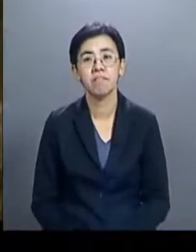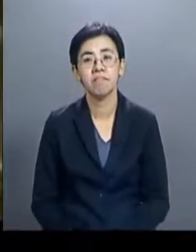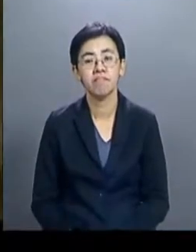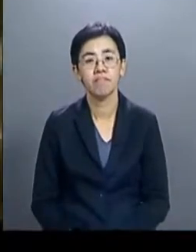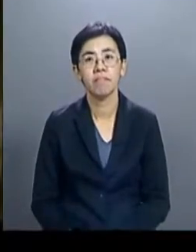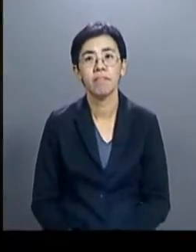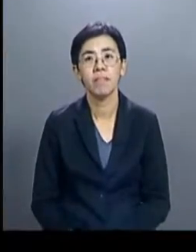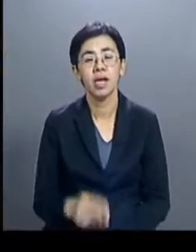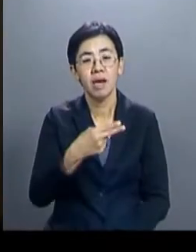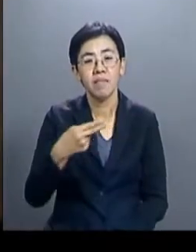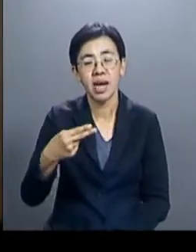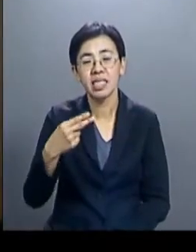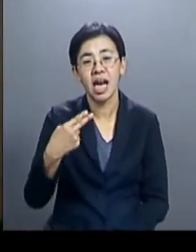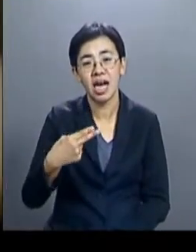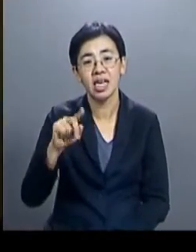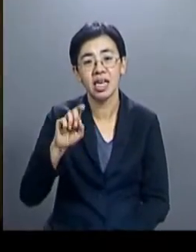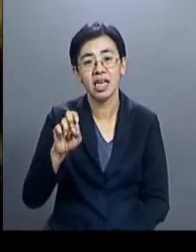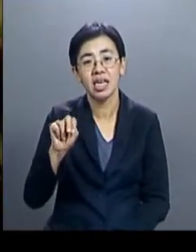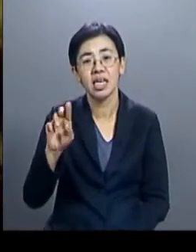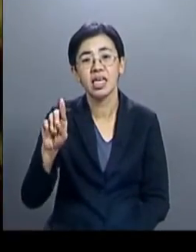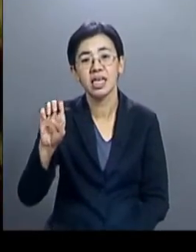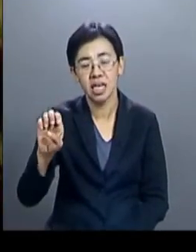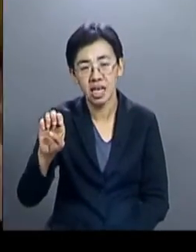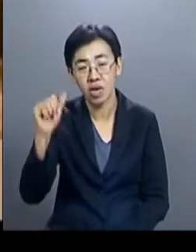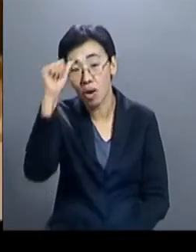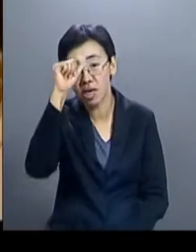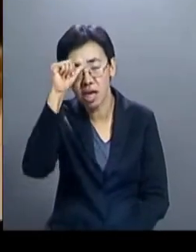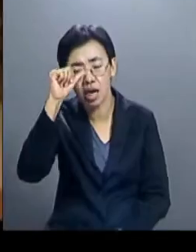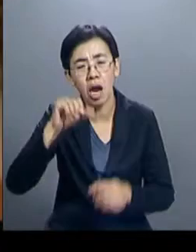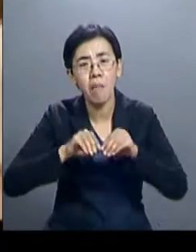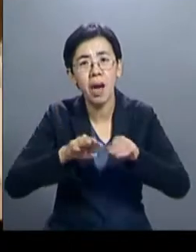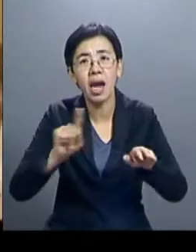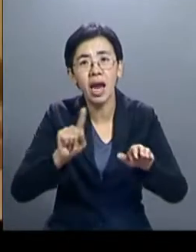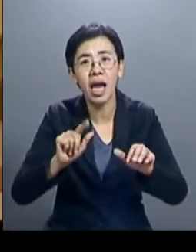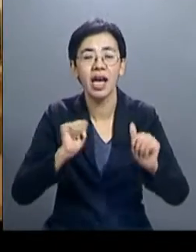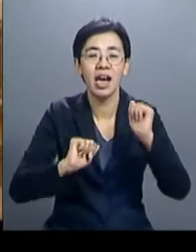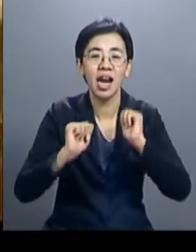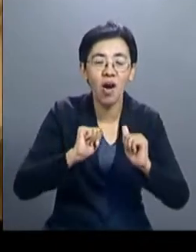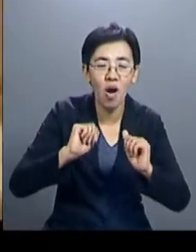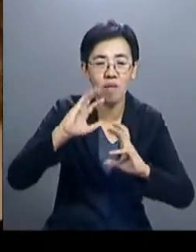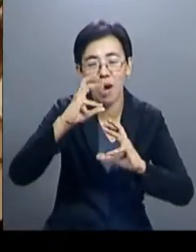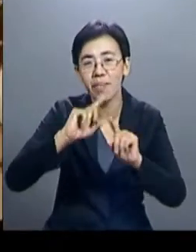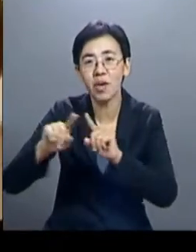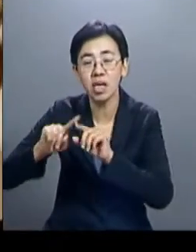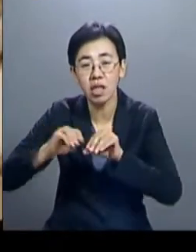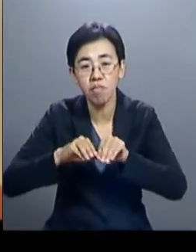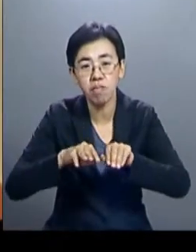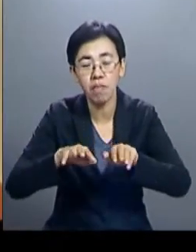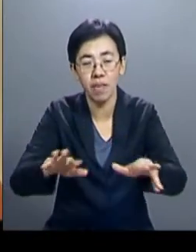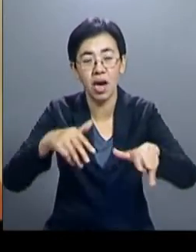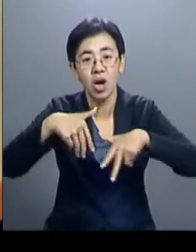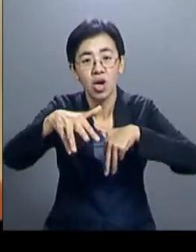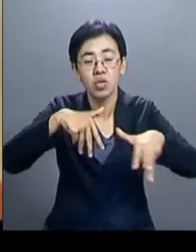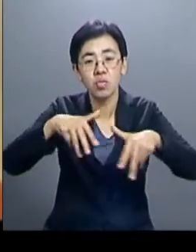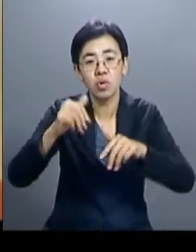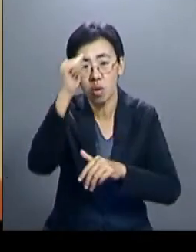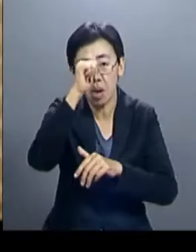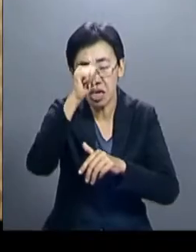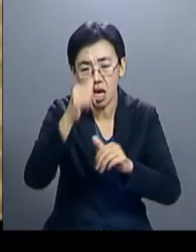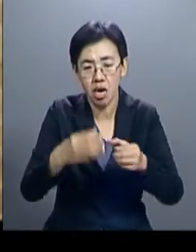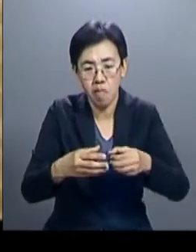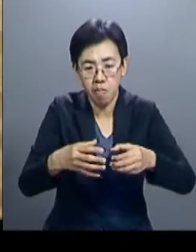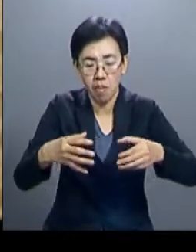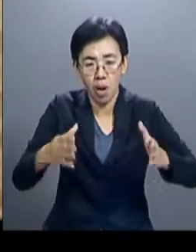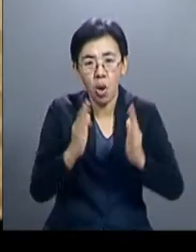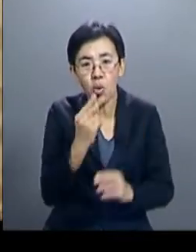ภาษาฮินดีแพร่หลายส่วนหนึ่งเพราะได้พลังสื่อบันเทิงอินเดียช่วยหนุนซึ่งเมื่อประชากรอินเดียเยอะฐานคนดูก็ยิ่งกว้